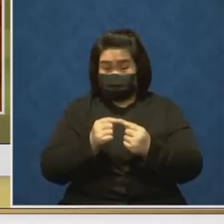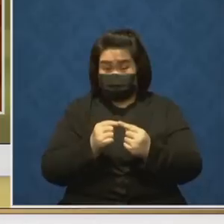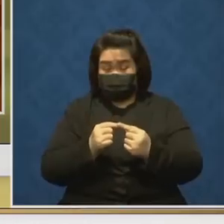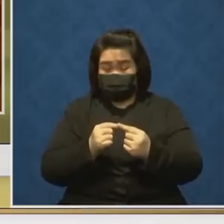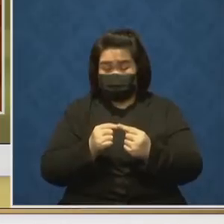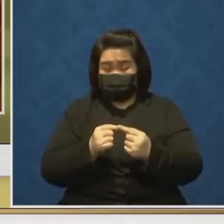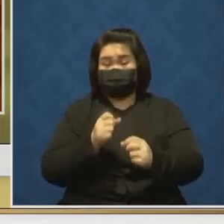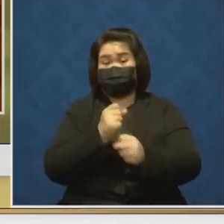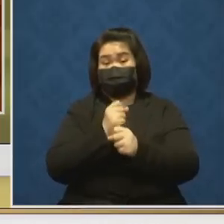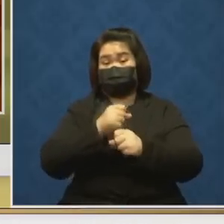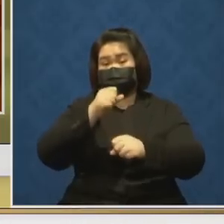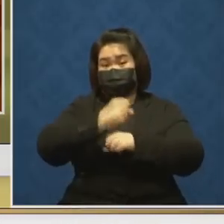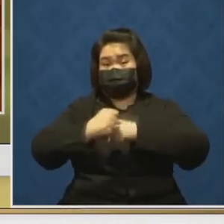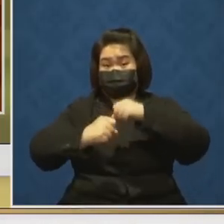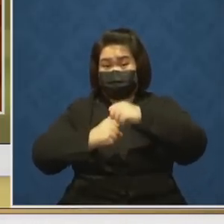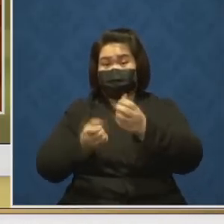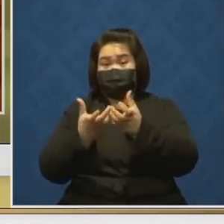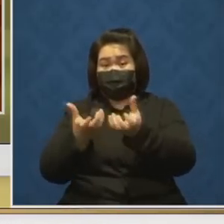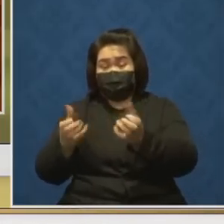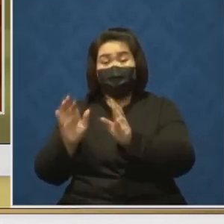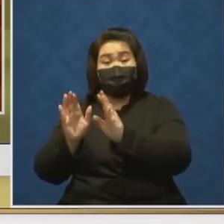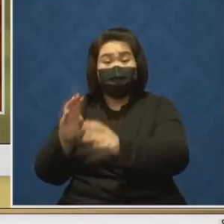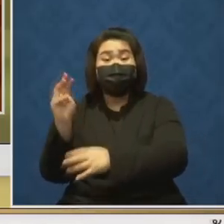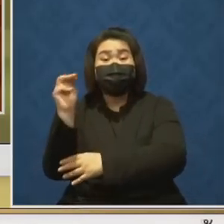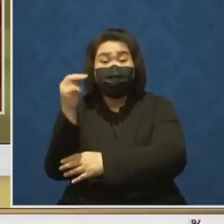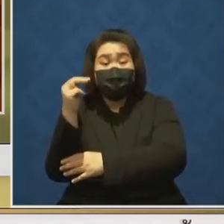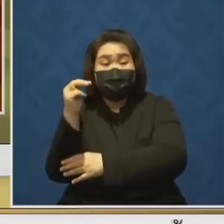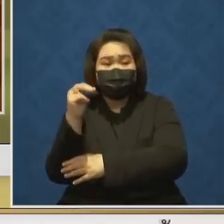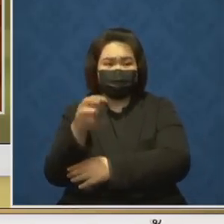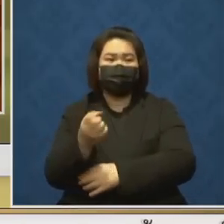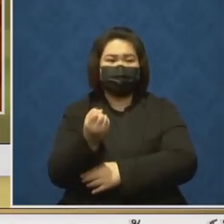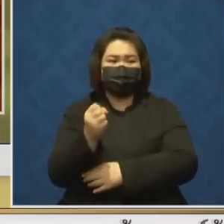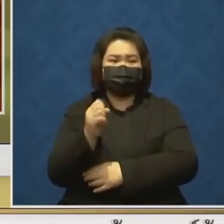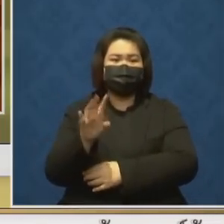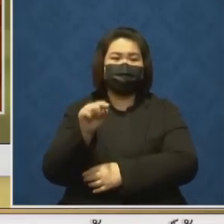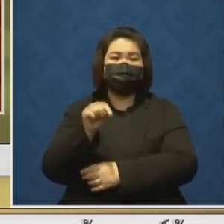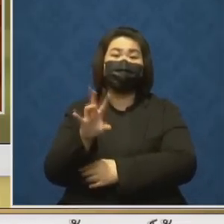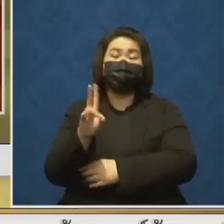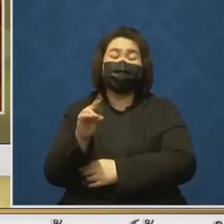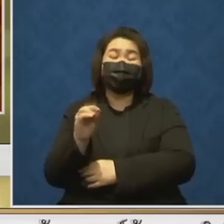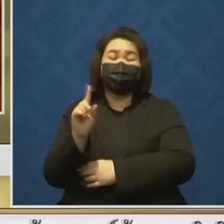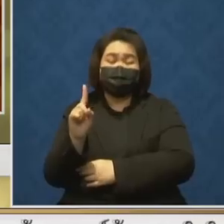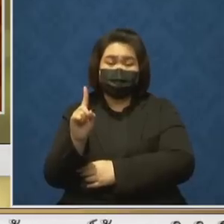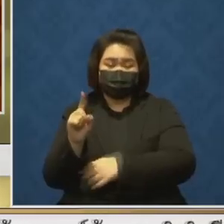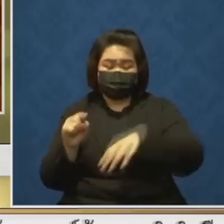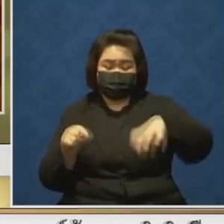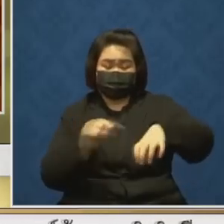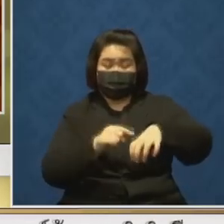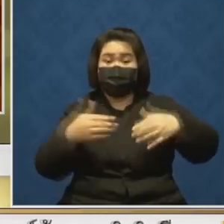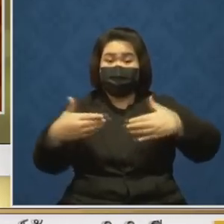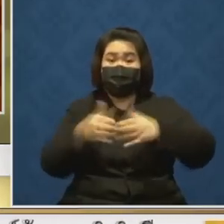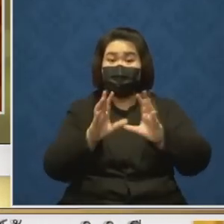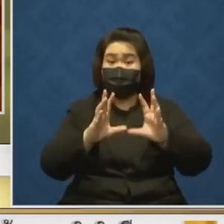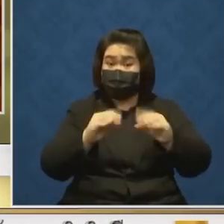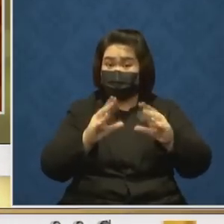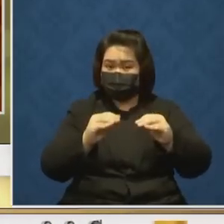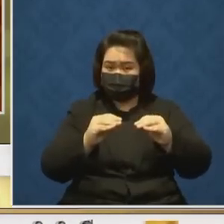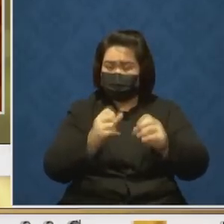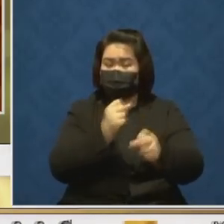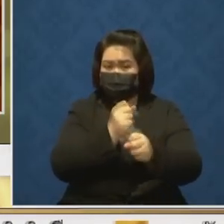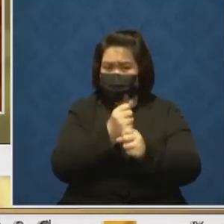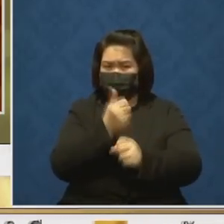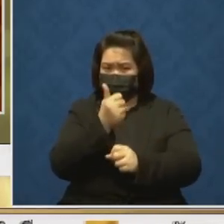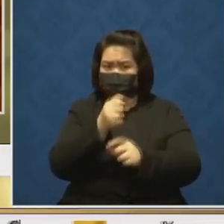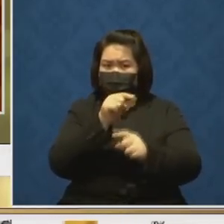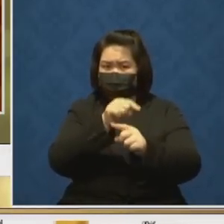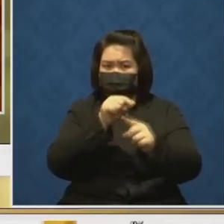องการกอสร้พี่พทธพันธ์มีความคืบหนาไปแล 14.71%และส่นของอาคารขอประชุมกองทับบคืบหนาไปแล้ว